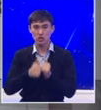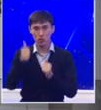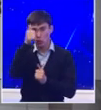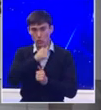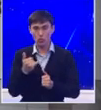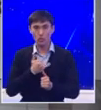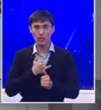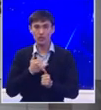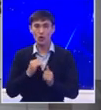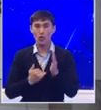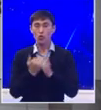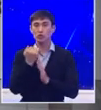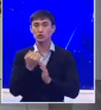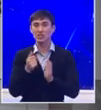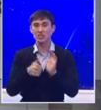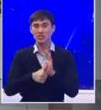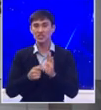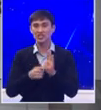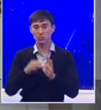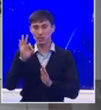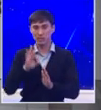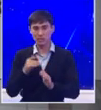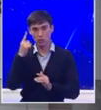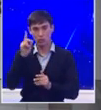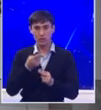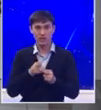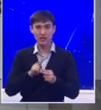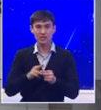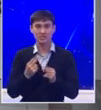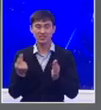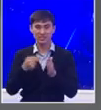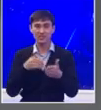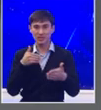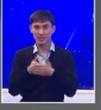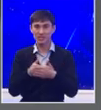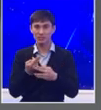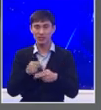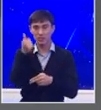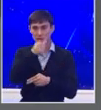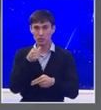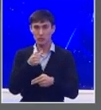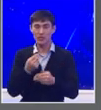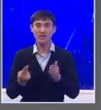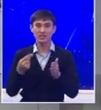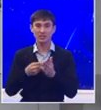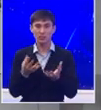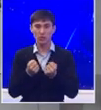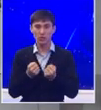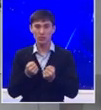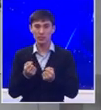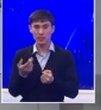нас рост составляет, вот, как вы сказали, 6-7%. Я думаю, мы эту цифру достигнем и в этом году. Цифры берем как бы